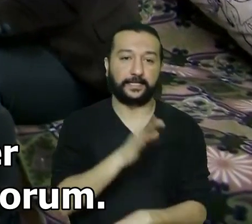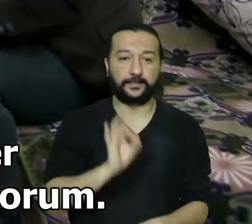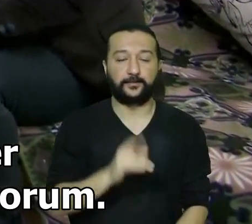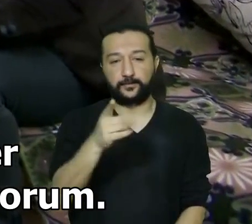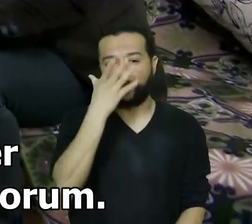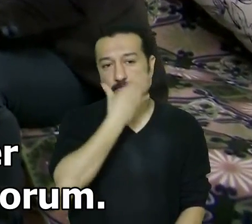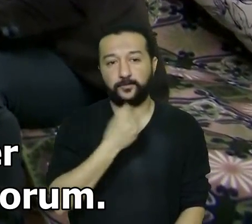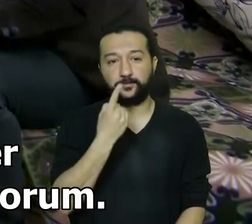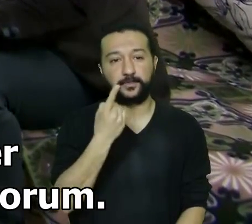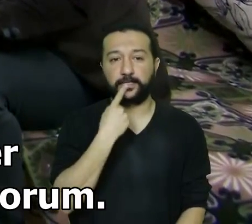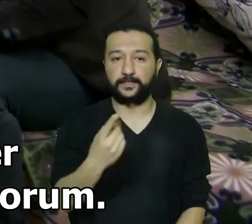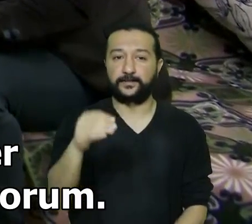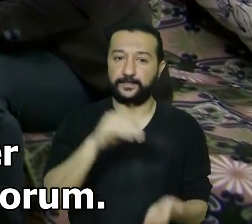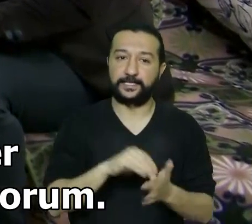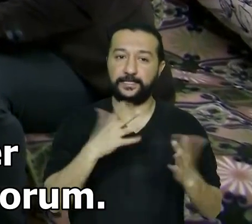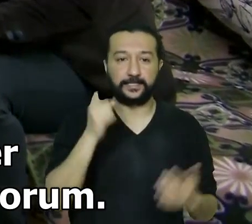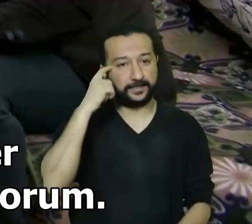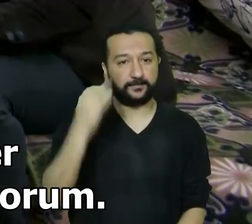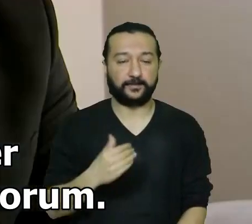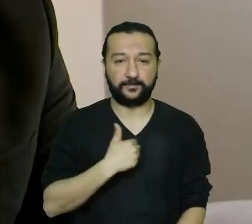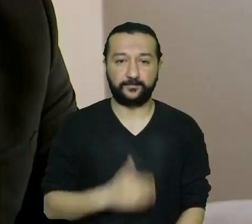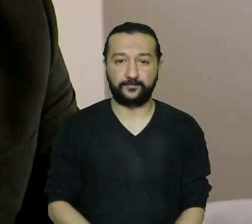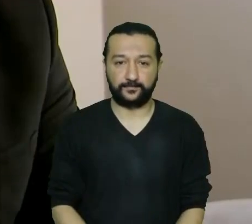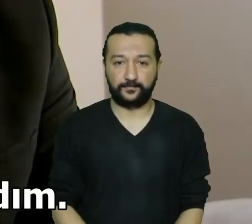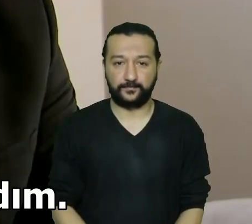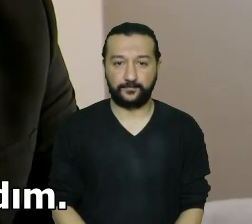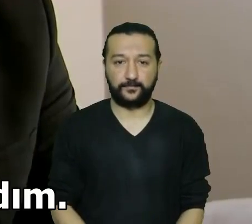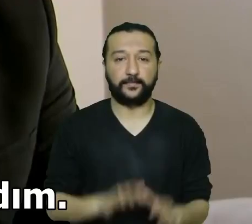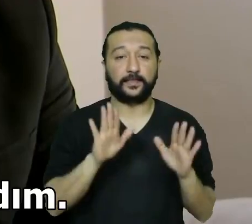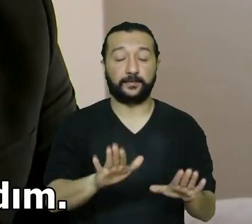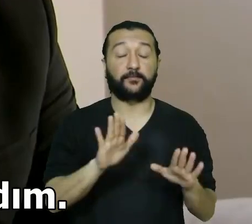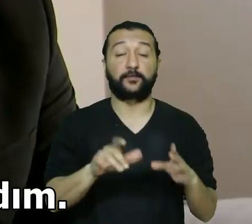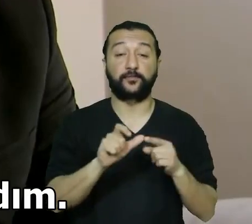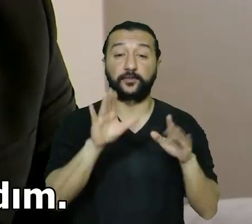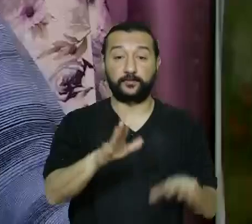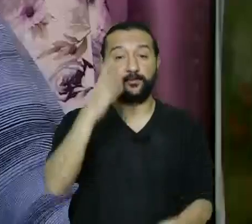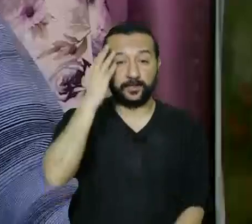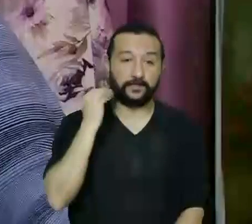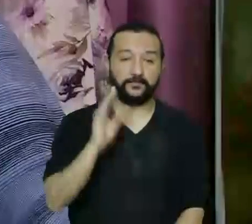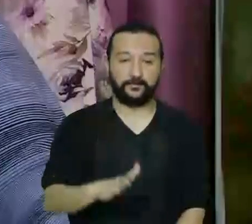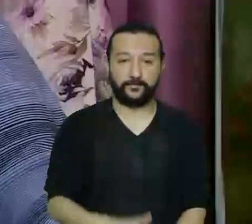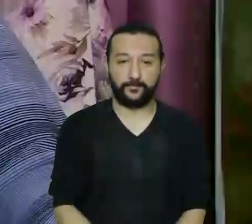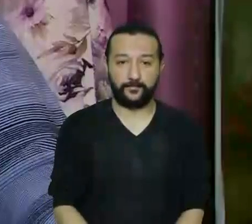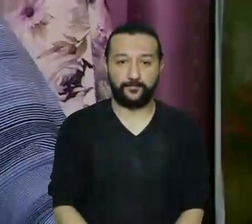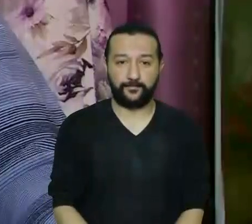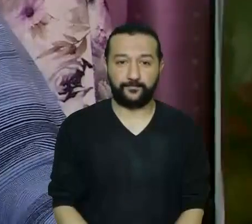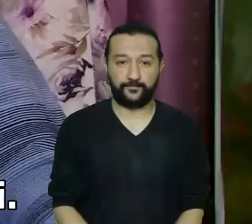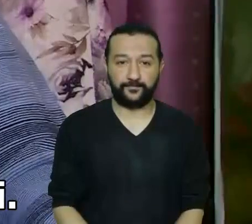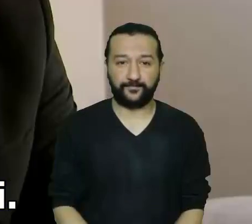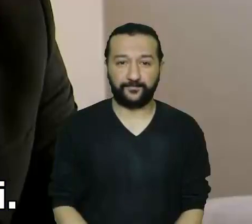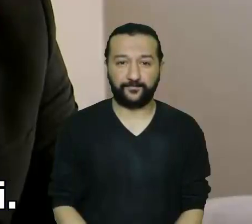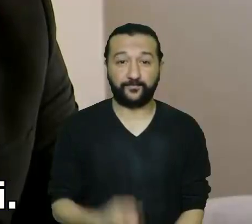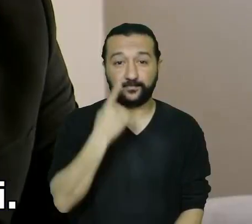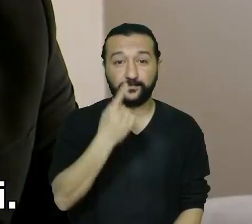şöyle güzel bir şeyler bana verirsin tahmin ediyorum. Tamam Şükrü, tamam. Şükrü hırlayıp diş gösteriyor. Sarp